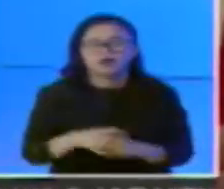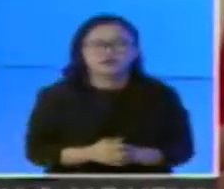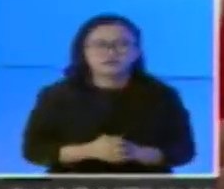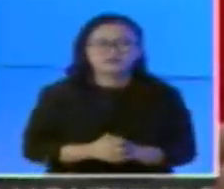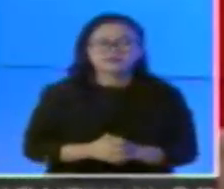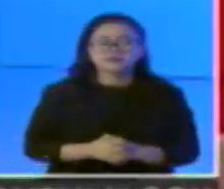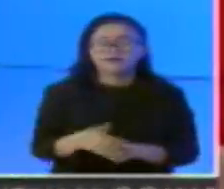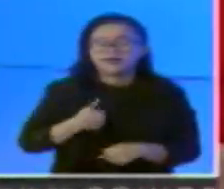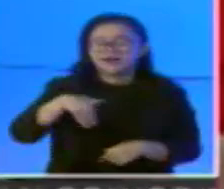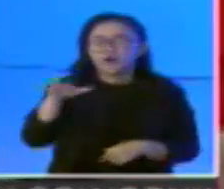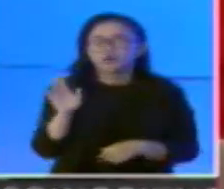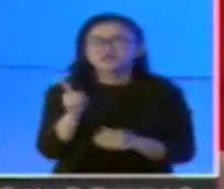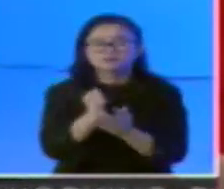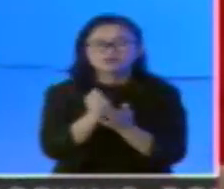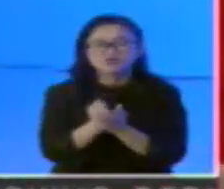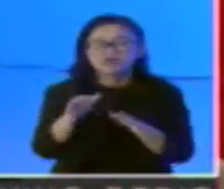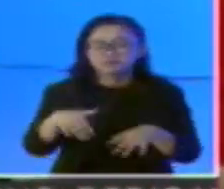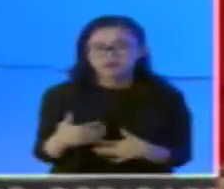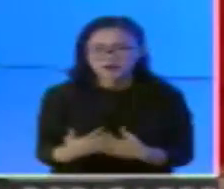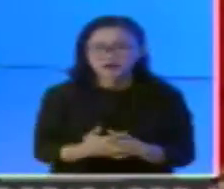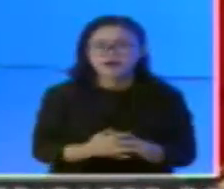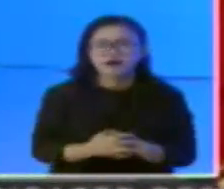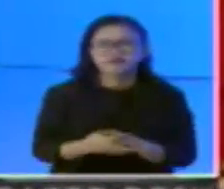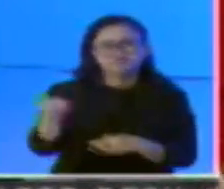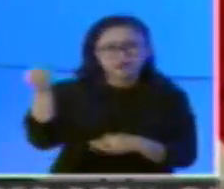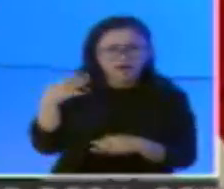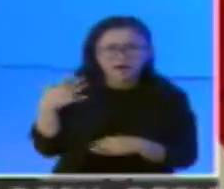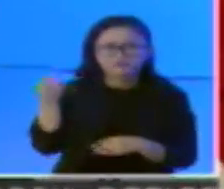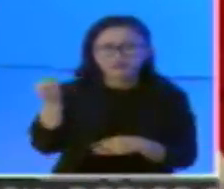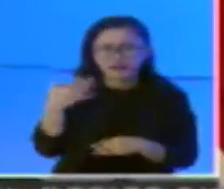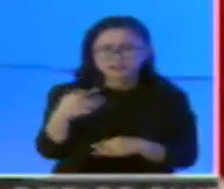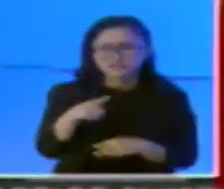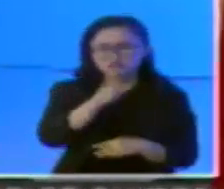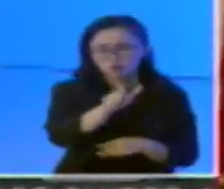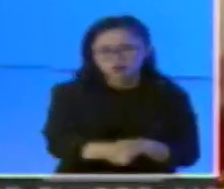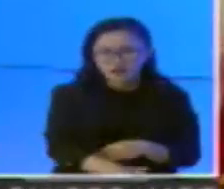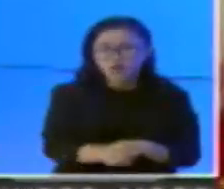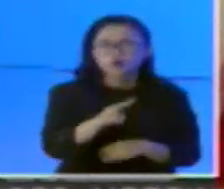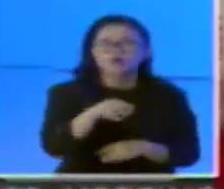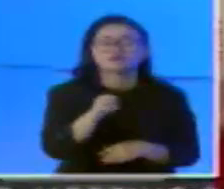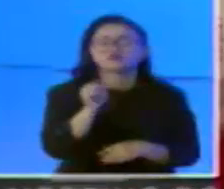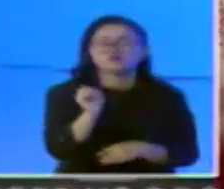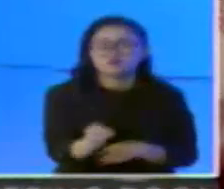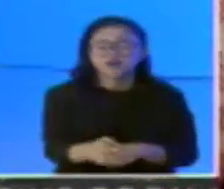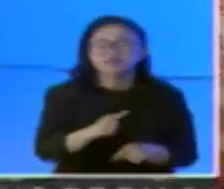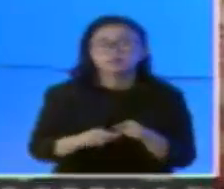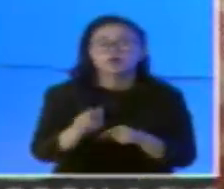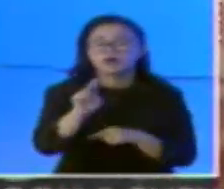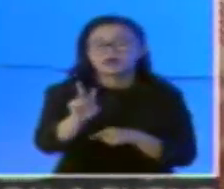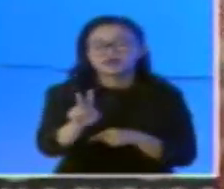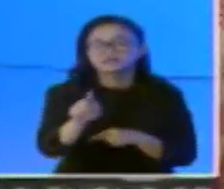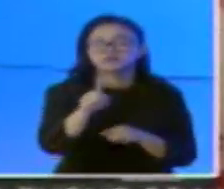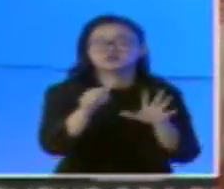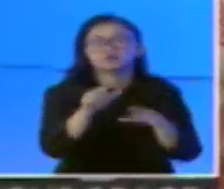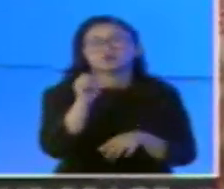kan karena sebelumnya juga dengar karena kan ganda, dapatnya katanya kalau perorangan single kan 200, katanya kalau ganda